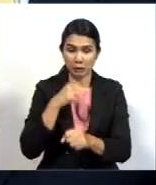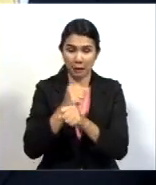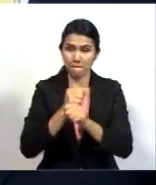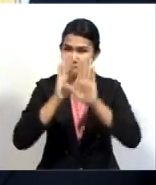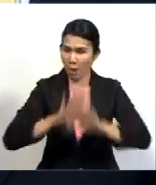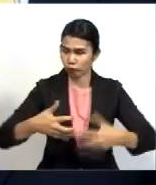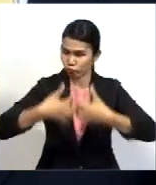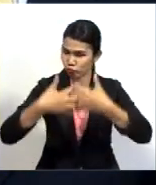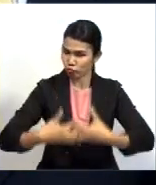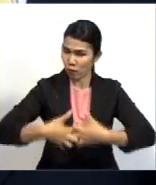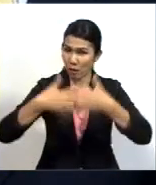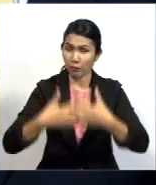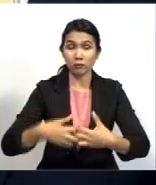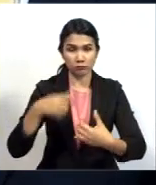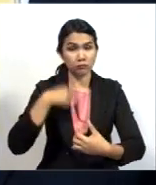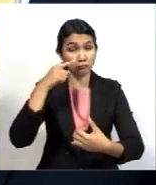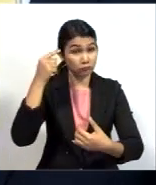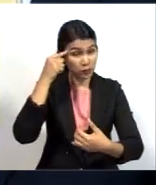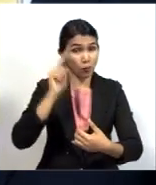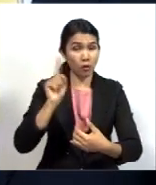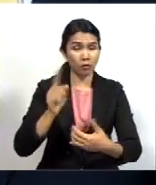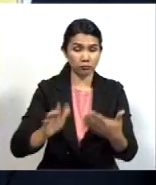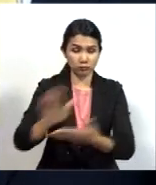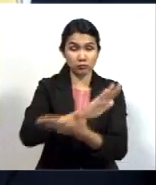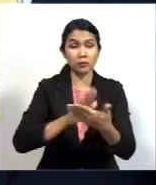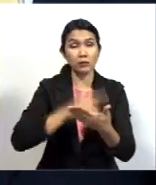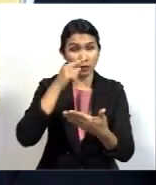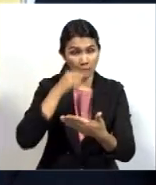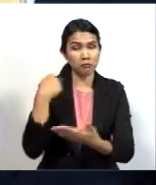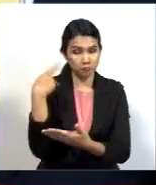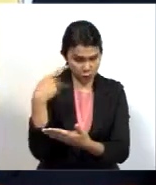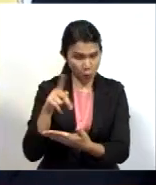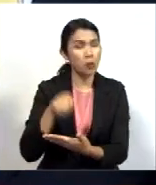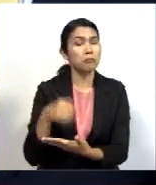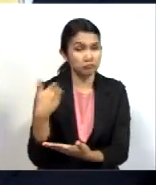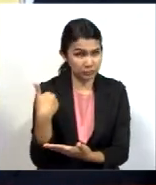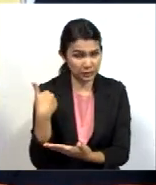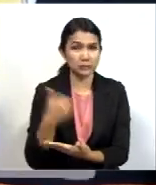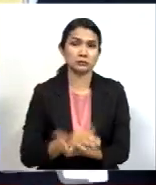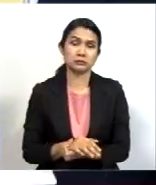เต็มรูปแบบแล้วผมเชื่อว่าประเทศไทยจะได้ประโยชน์จากตรงนี้มาก